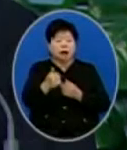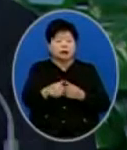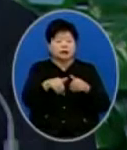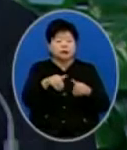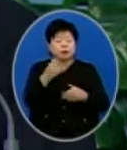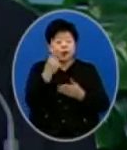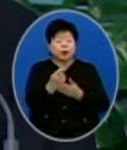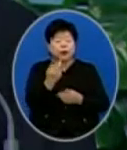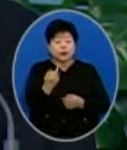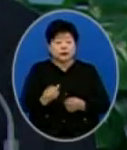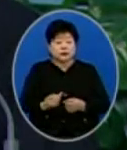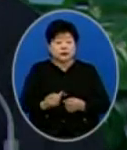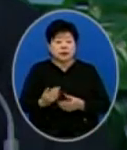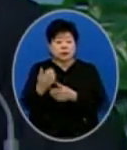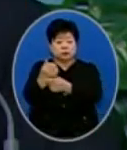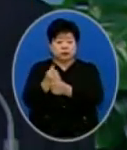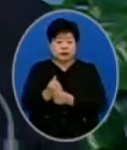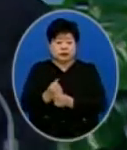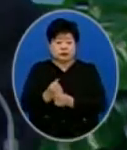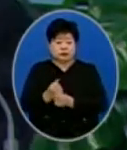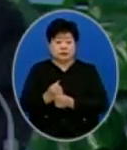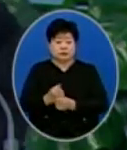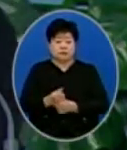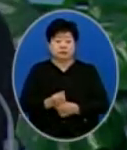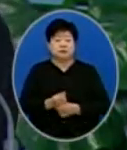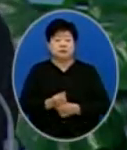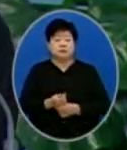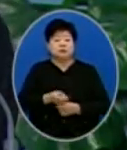심부름 온 동생을 붙잡아서